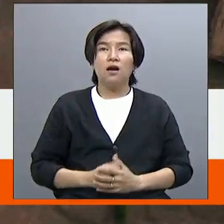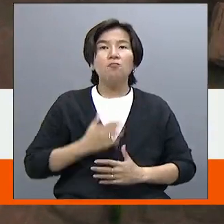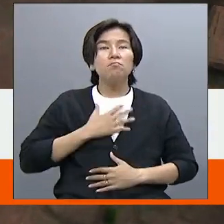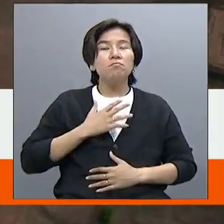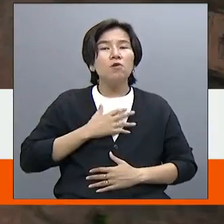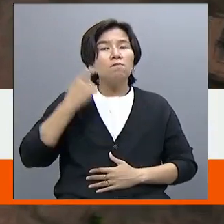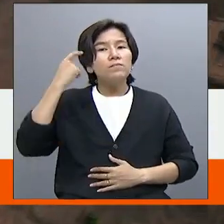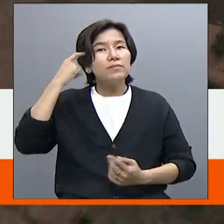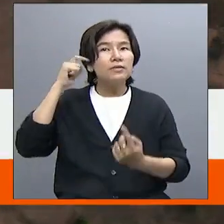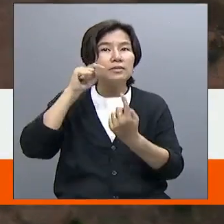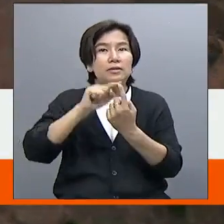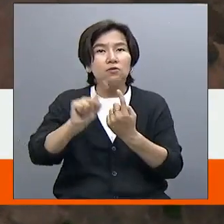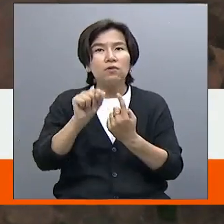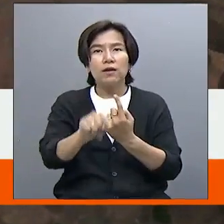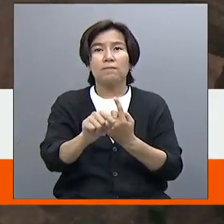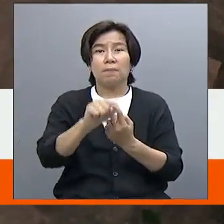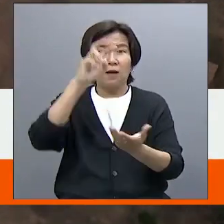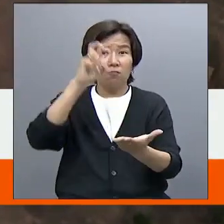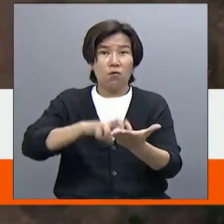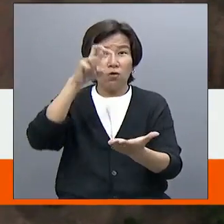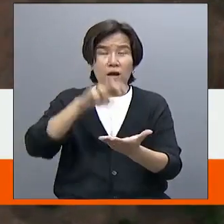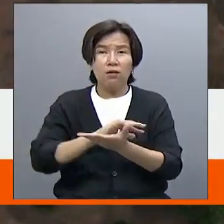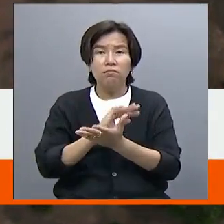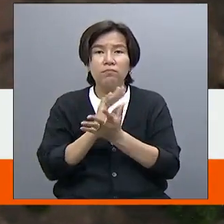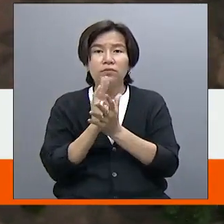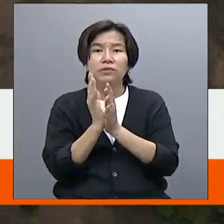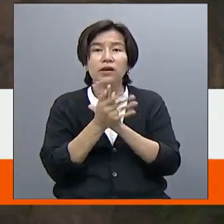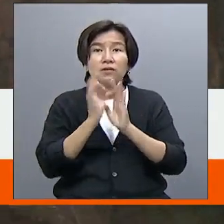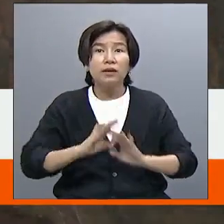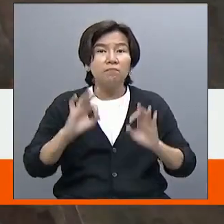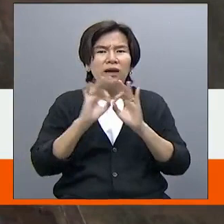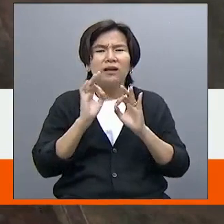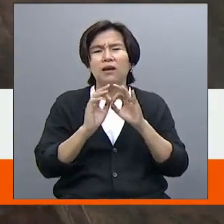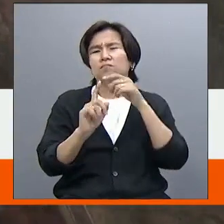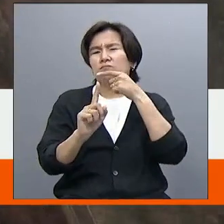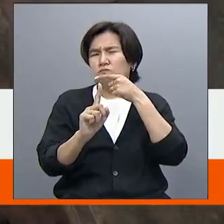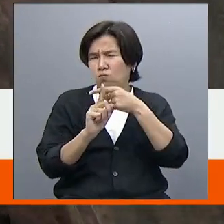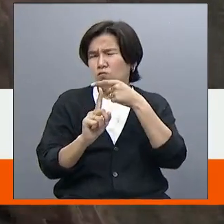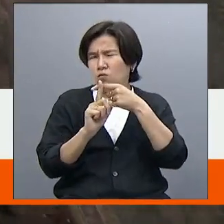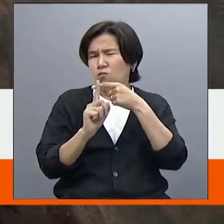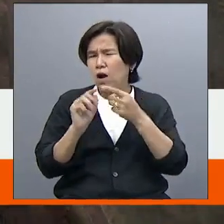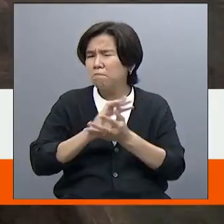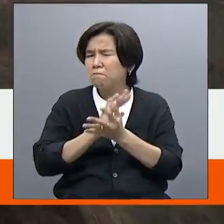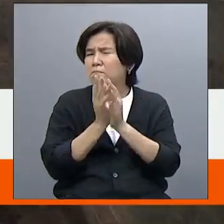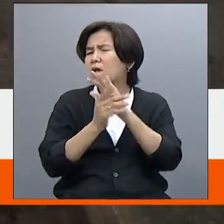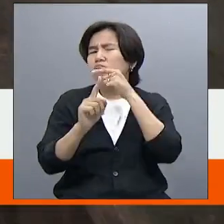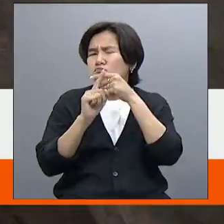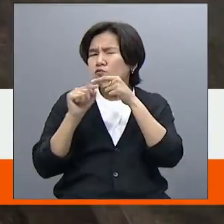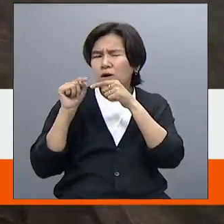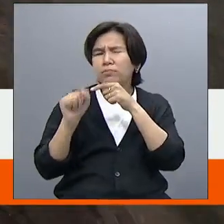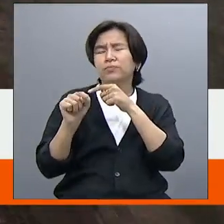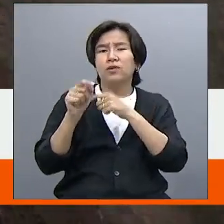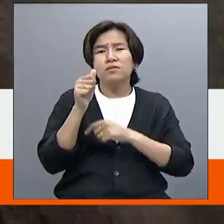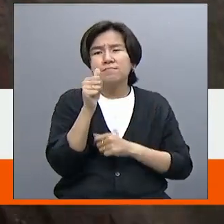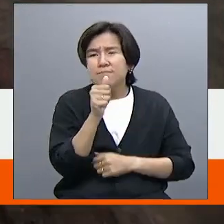ความเปลี่ยนแปลงเนี่ยมันจะเป็นความเปลี่ยนแปลงในเชิงบวกแล้วก็มันคงไม่ได้เป็น